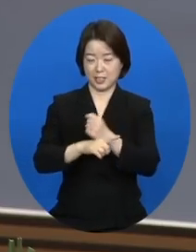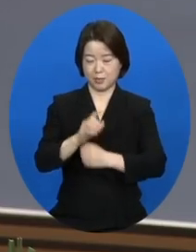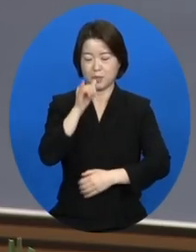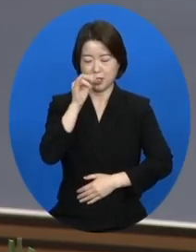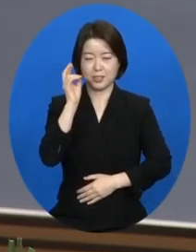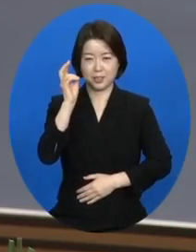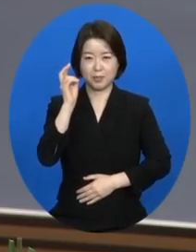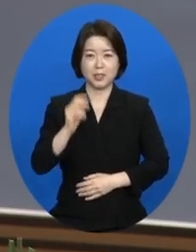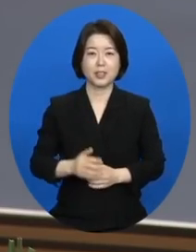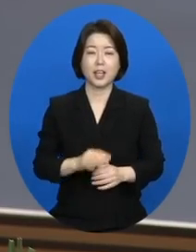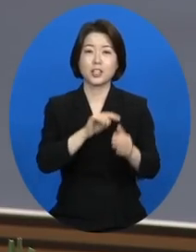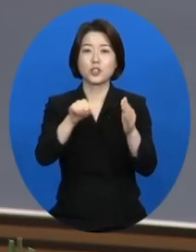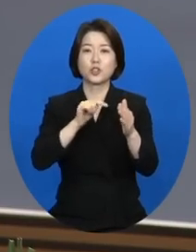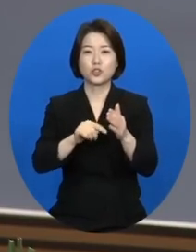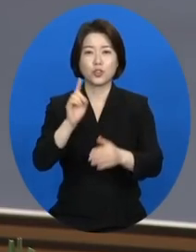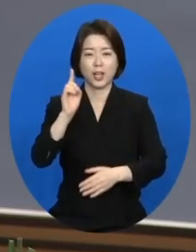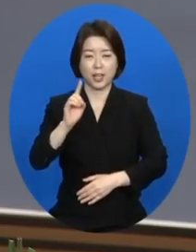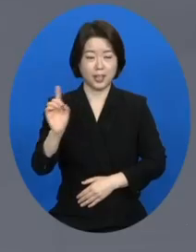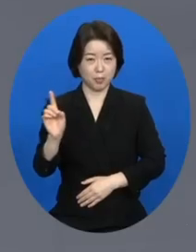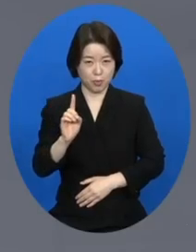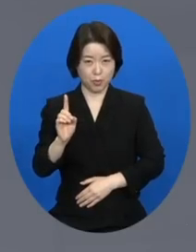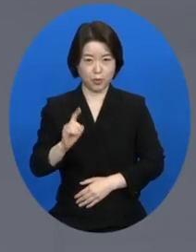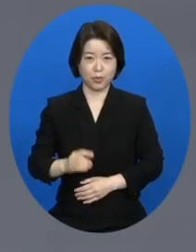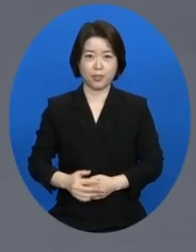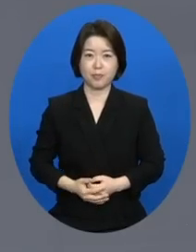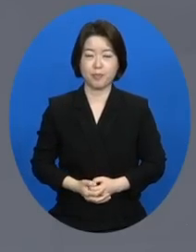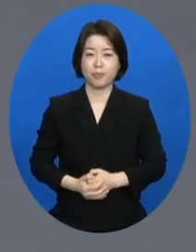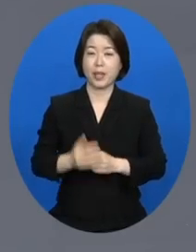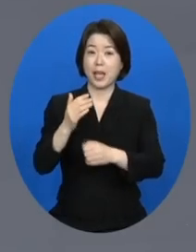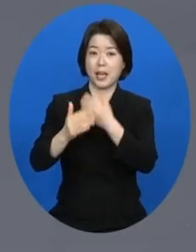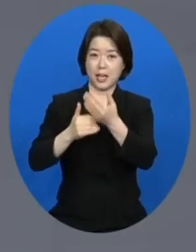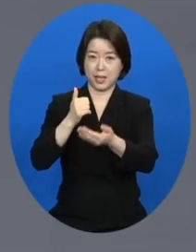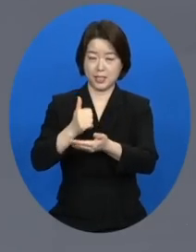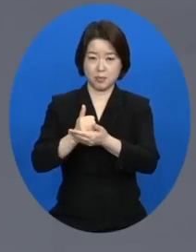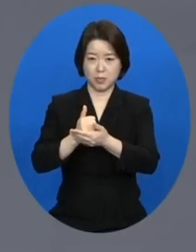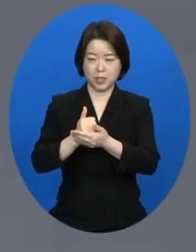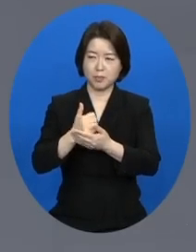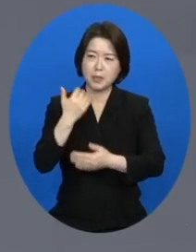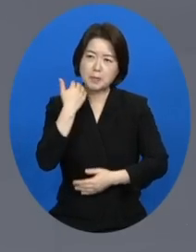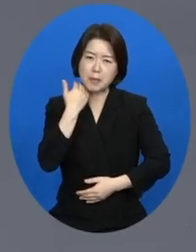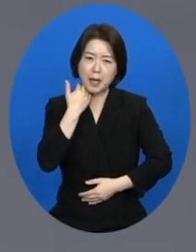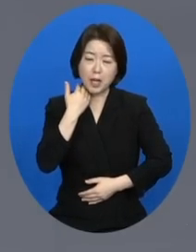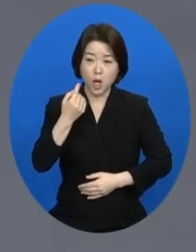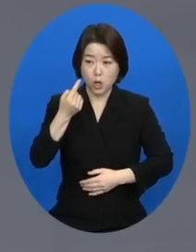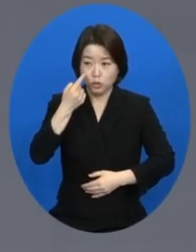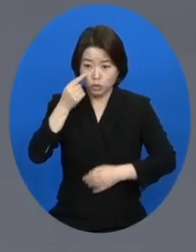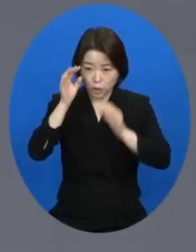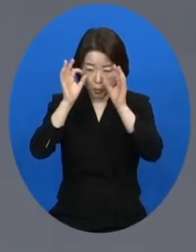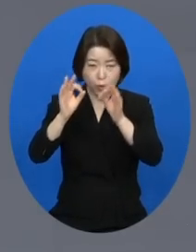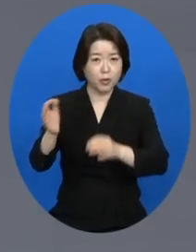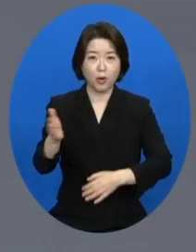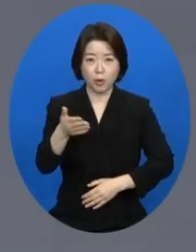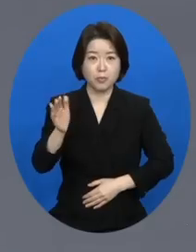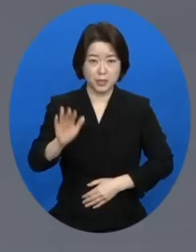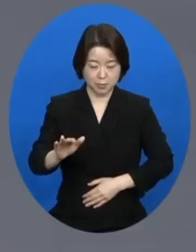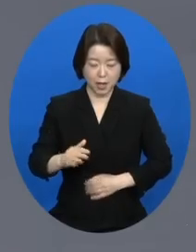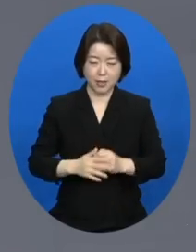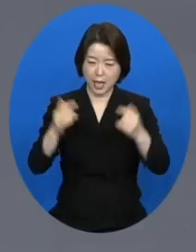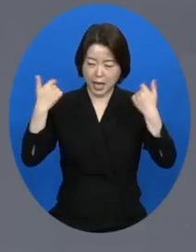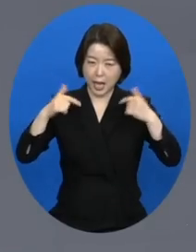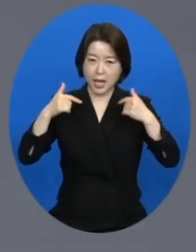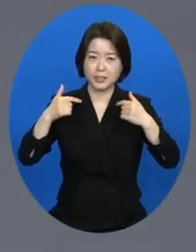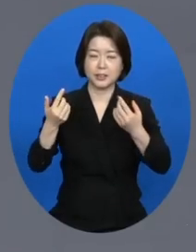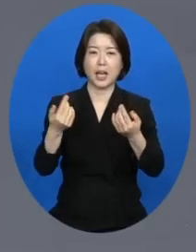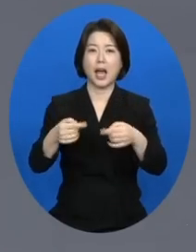있지만 그 중에 하나는 무엇이냐면 하나님이 눈에 보이지 않아도 언제 어디서나